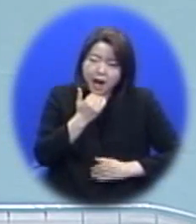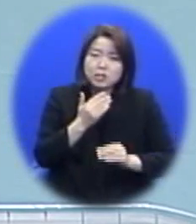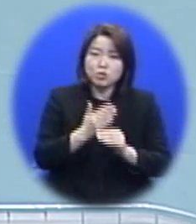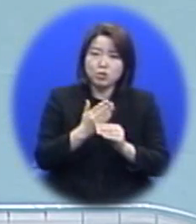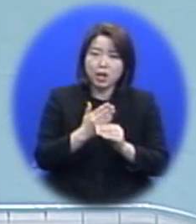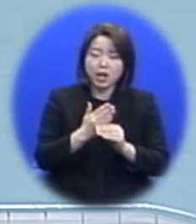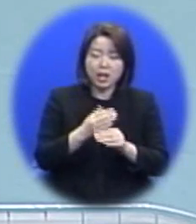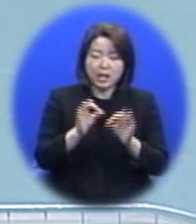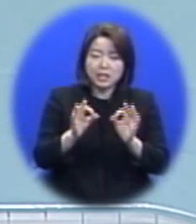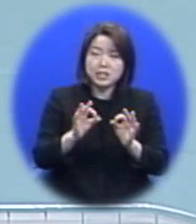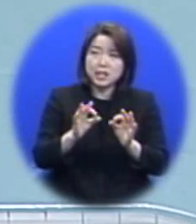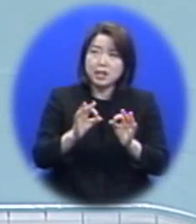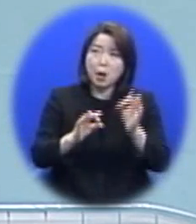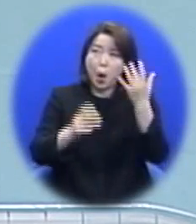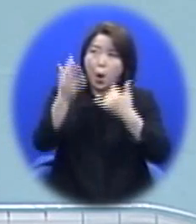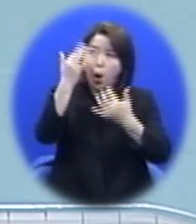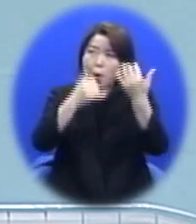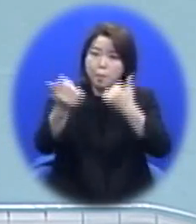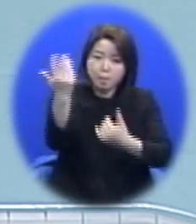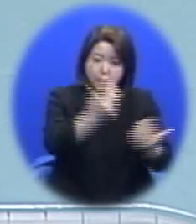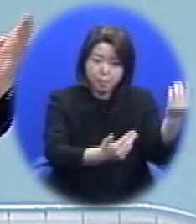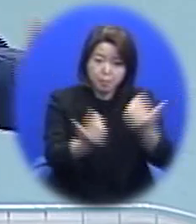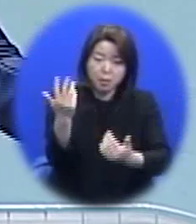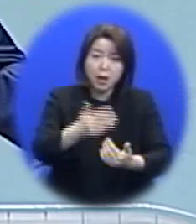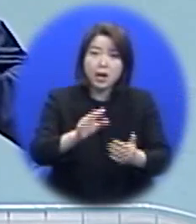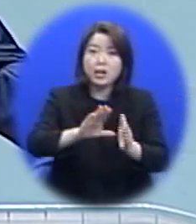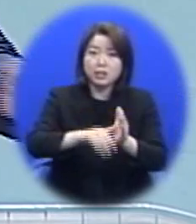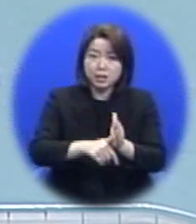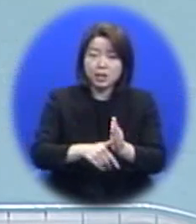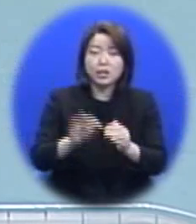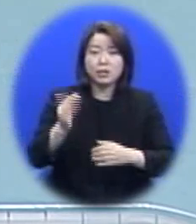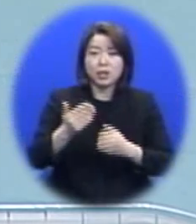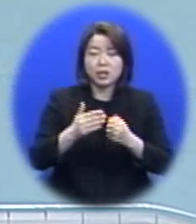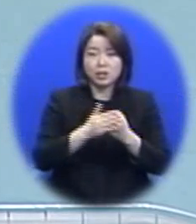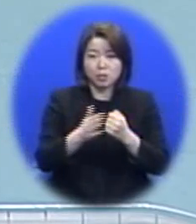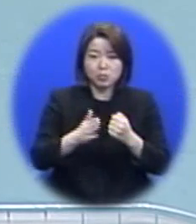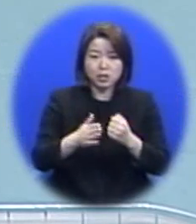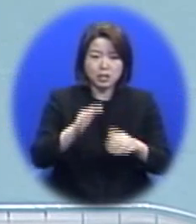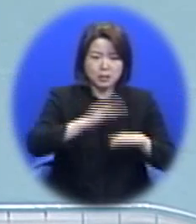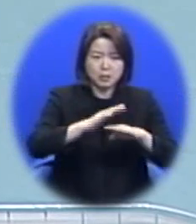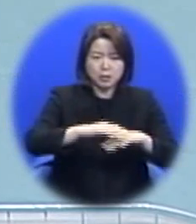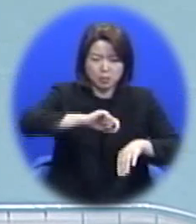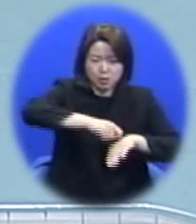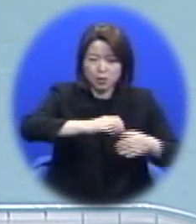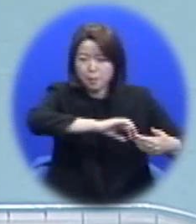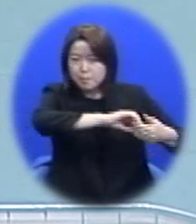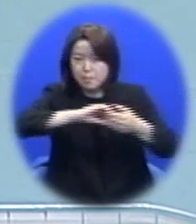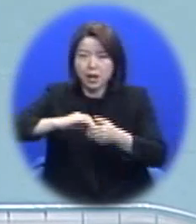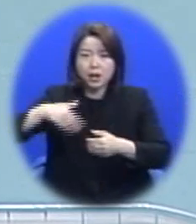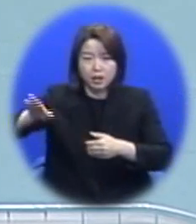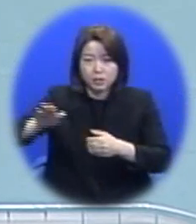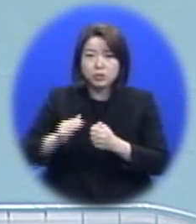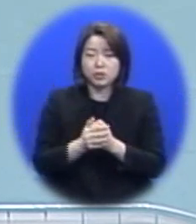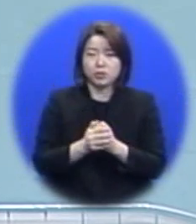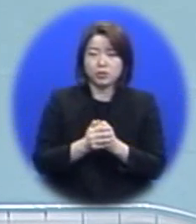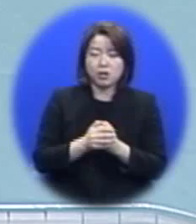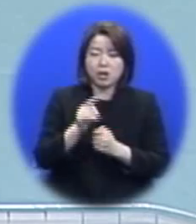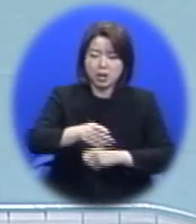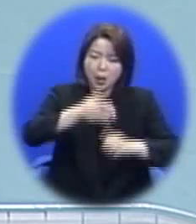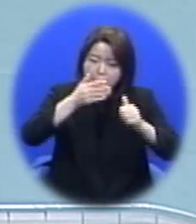이제는 유황불이 떨어질 지경이 되니까 그냥 손을 잡고 끌고 나와버립니다. 그러면서